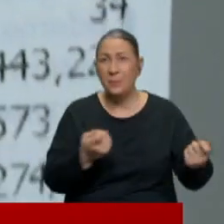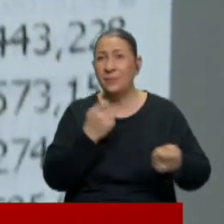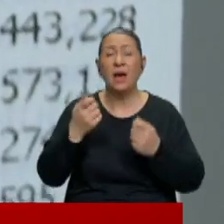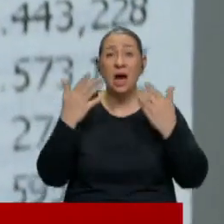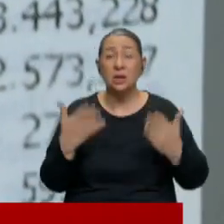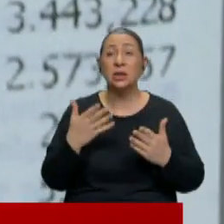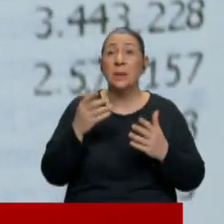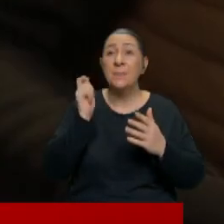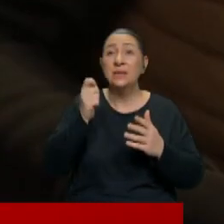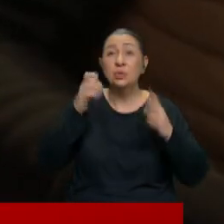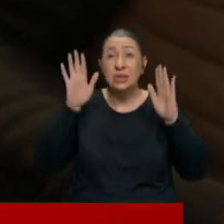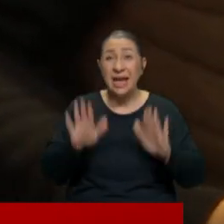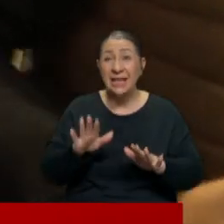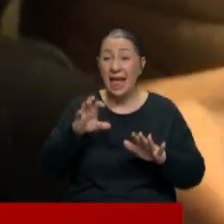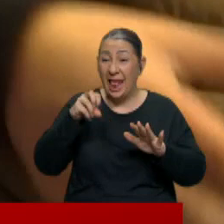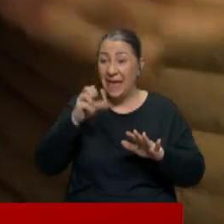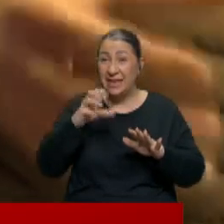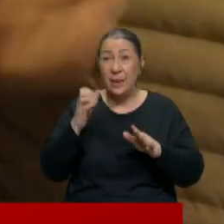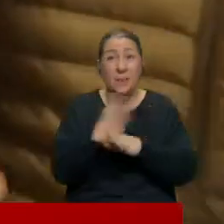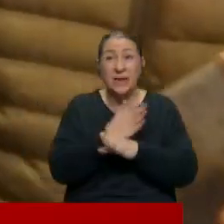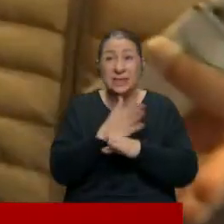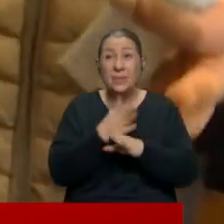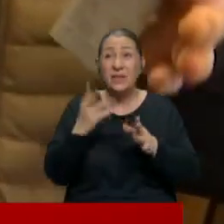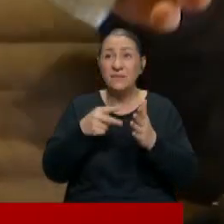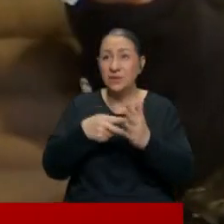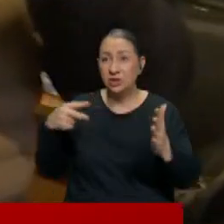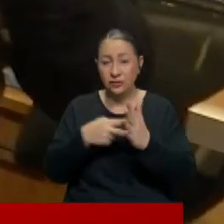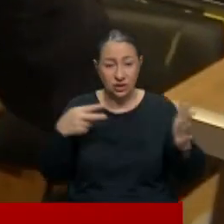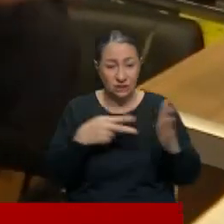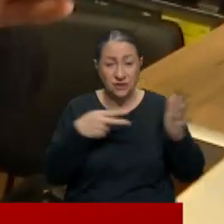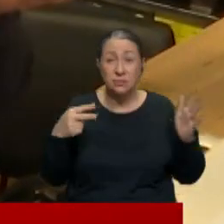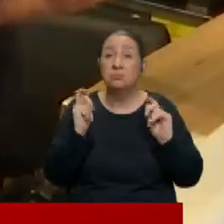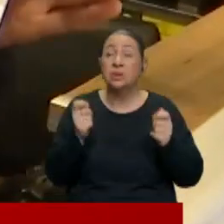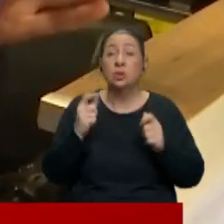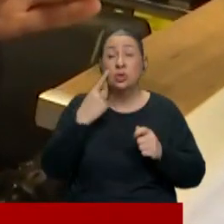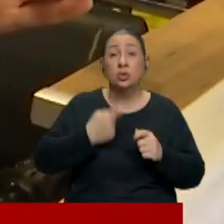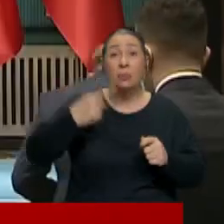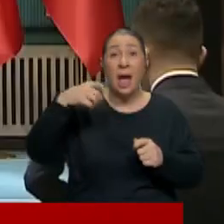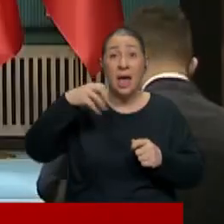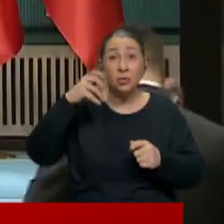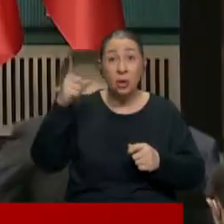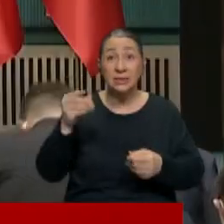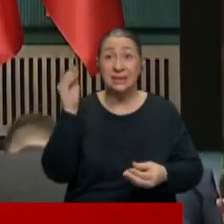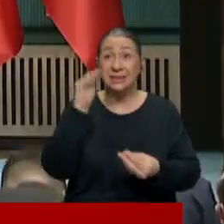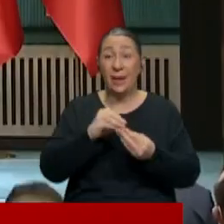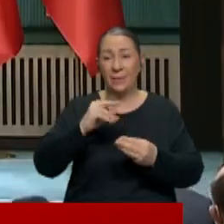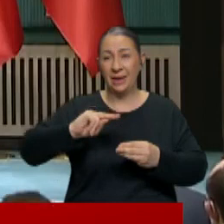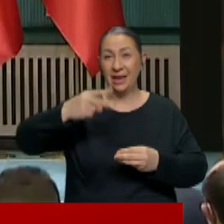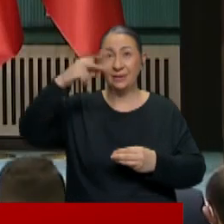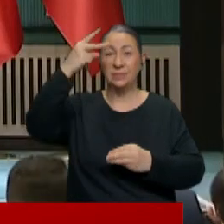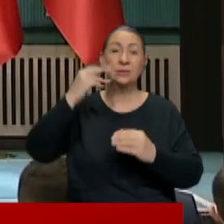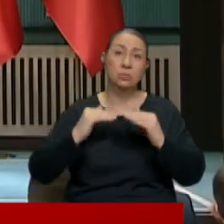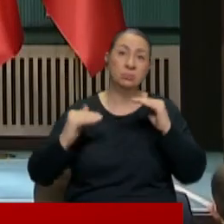artık kullanmaya mecbur oldukları elektrikli aletlerin bile fişini çekiyorlardı. Cumhurbaşkanı Erdoğan zammın kademesinin